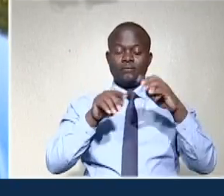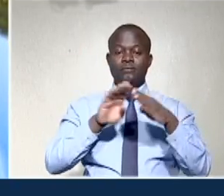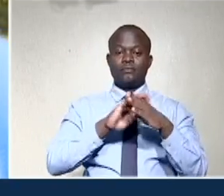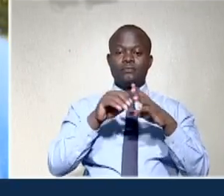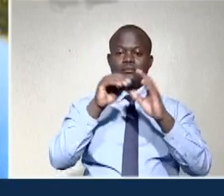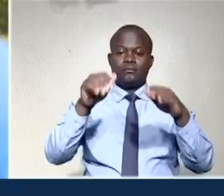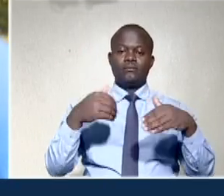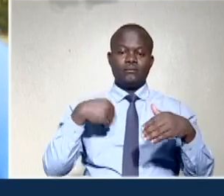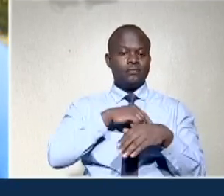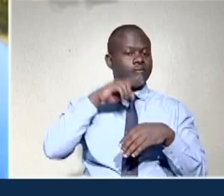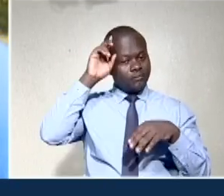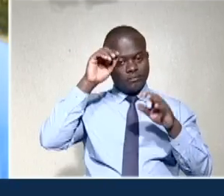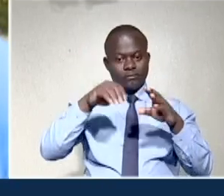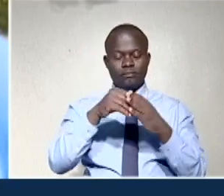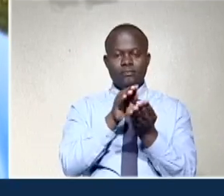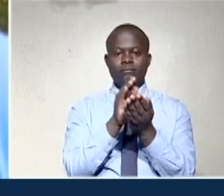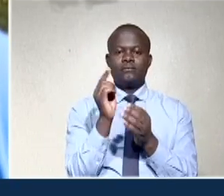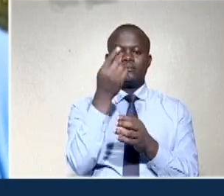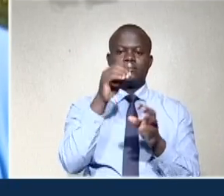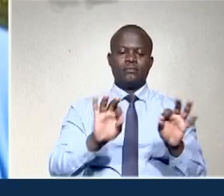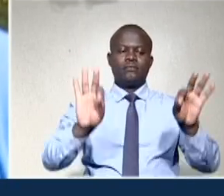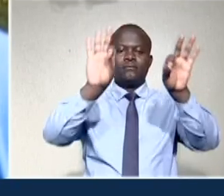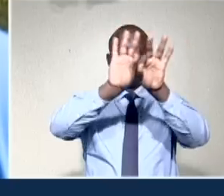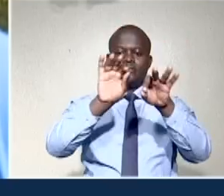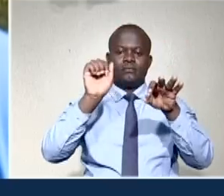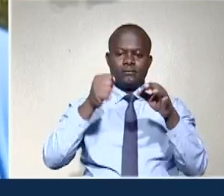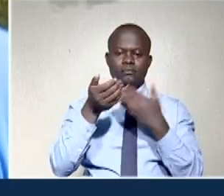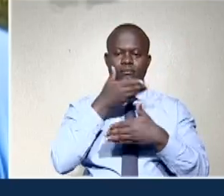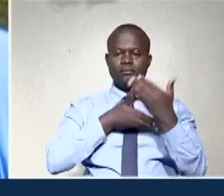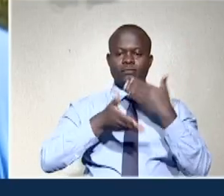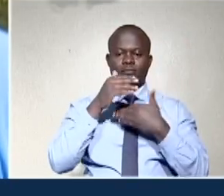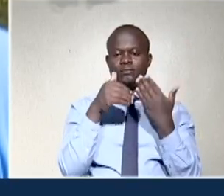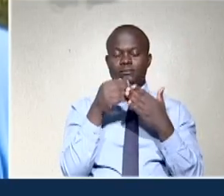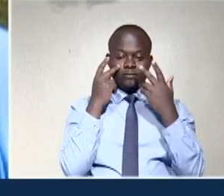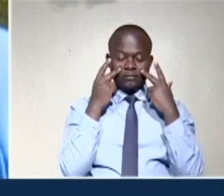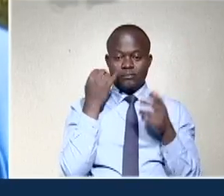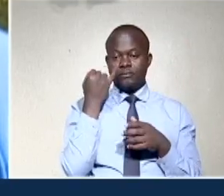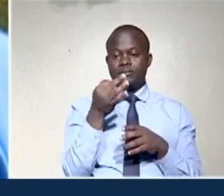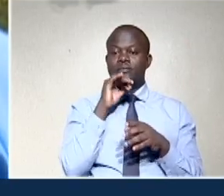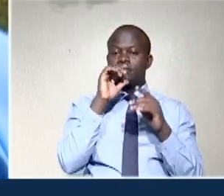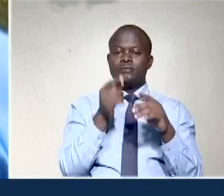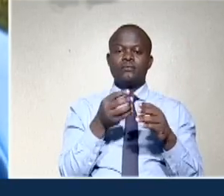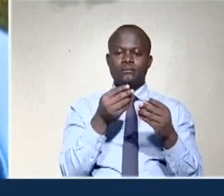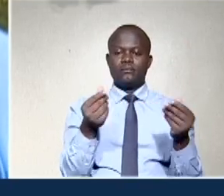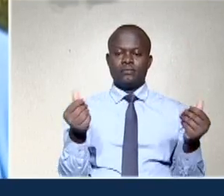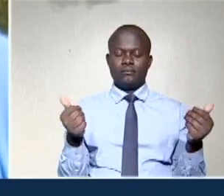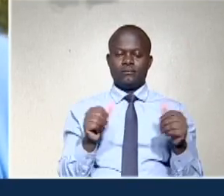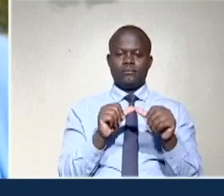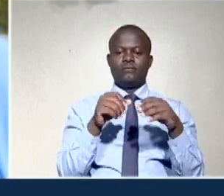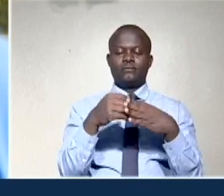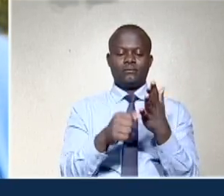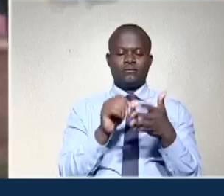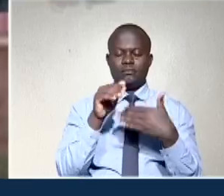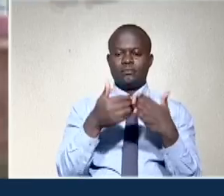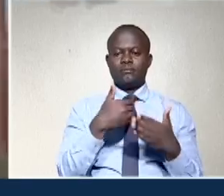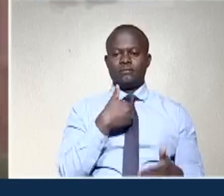buhinzi ngirango banki y'ubuhinzi ni kimwe mu bintu by'ingenzi byazaganirirwaho bakareba ko kitaza n'igisubizo kirambye kuri ibibazo byose duhura